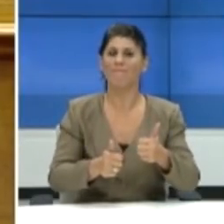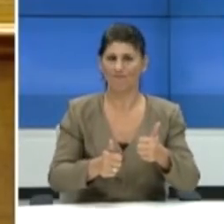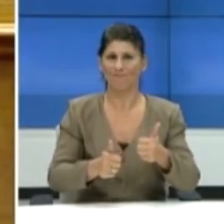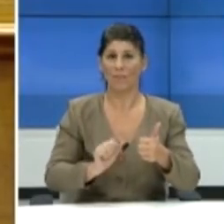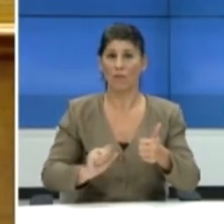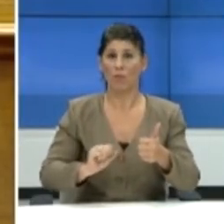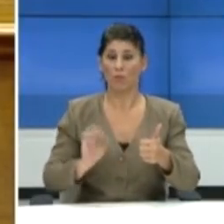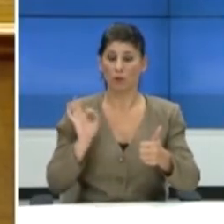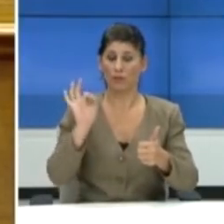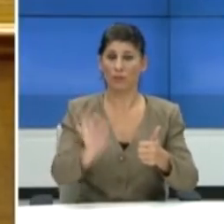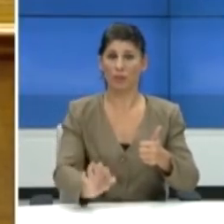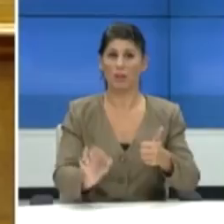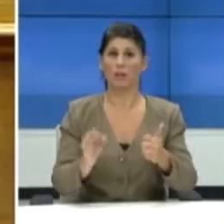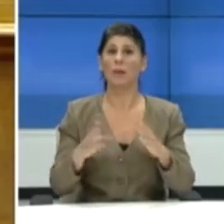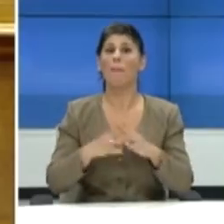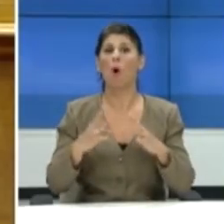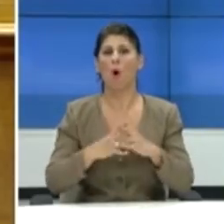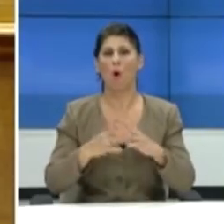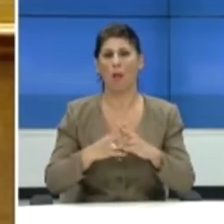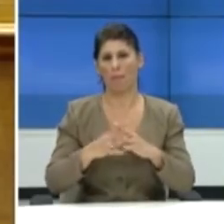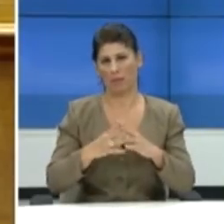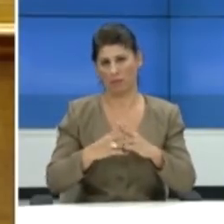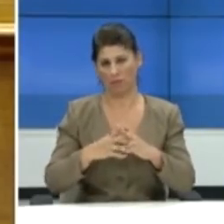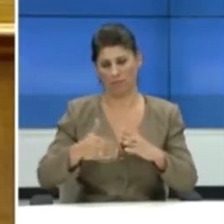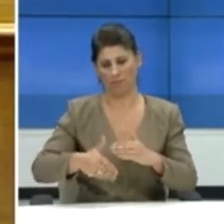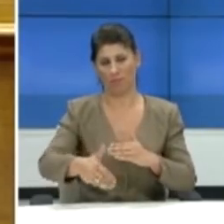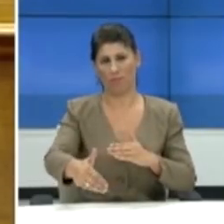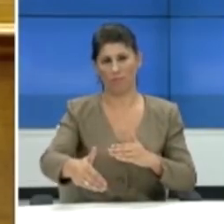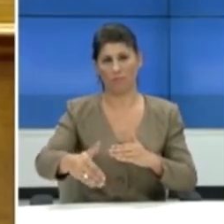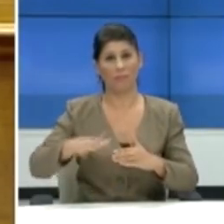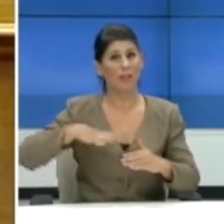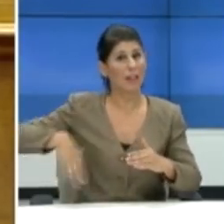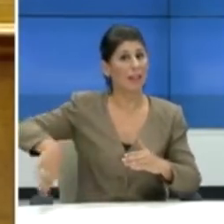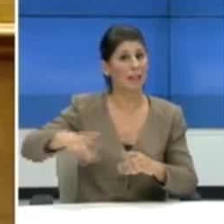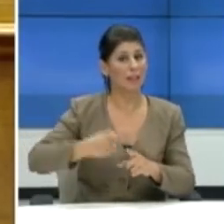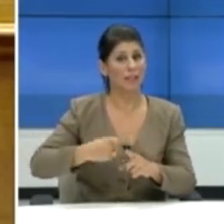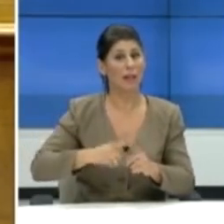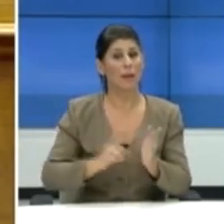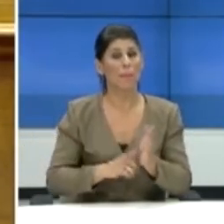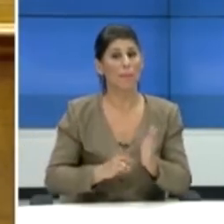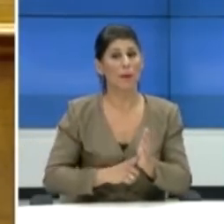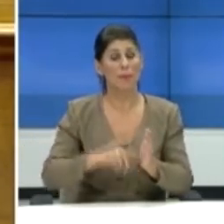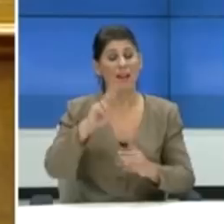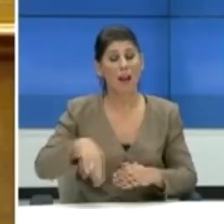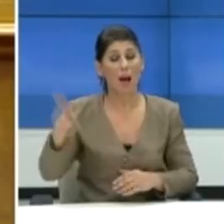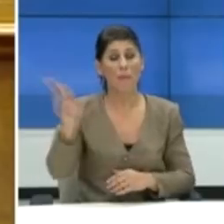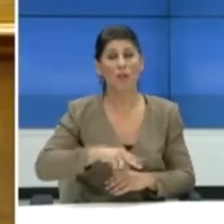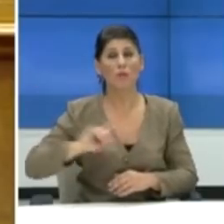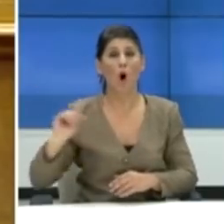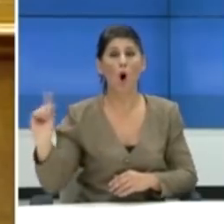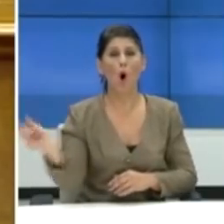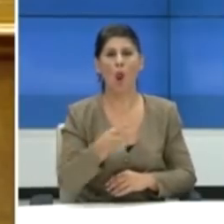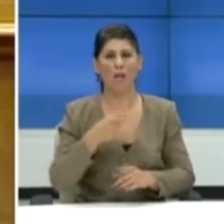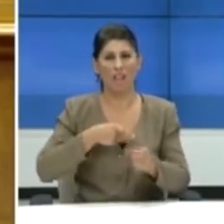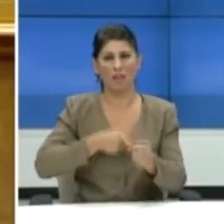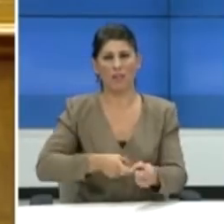φοβούμαστε ότι οδηγούν και σε πολεμικές συγκρούσεις. Ο λαός μας πρέπει να απορρίψει όλα αυτά τα